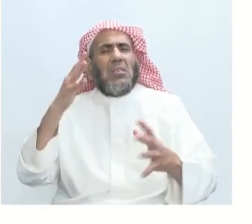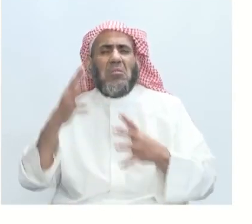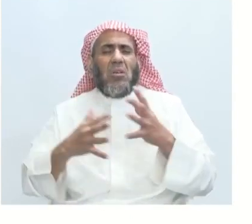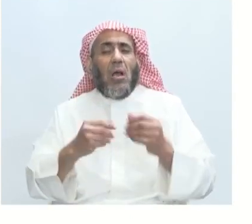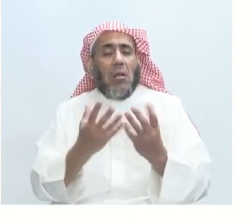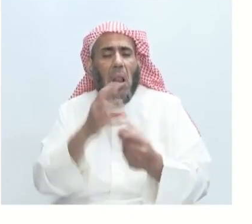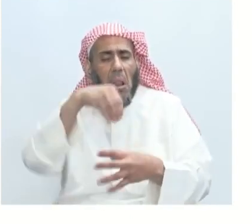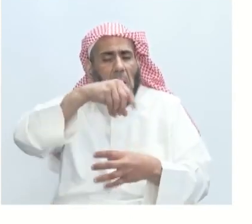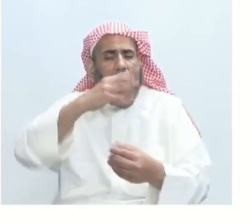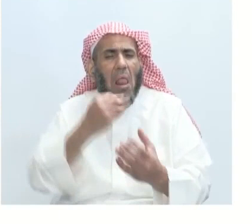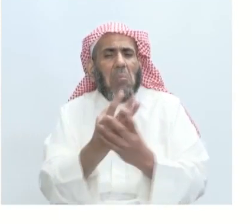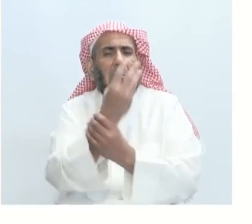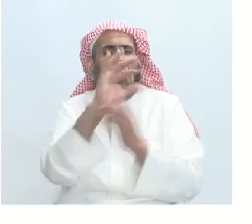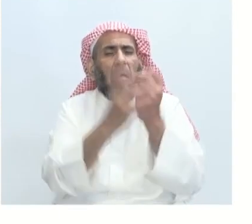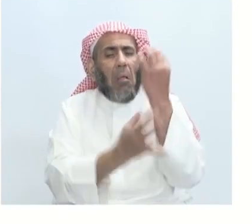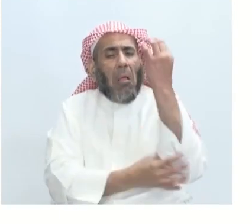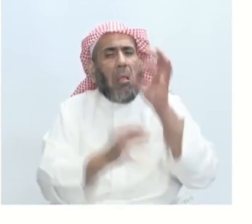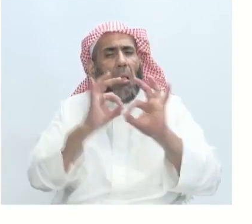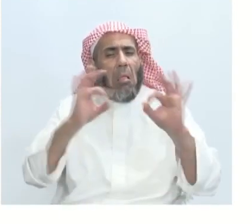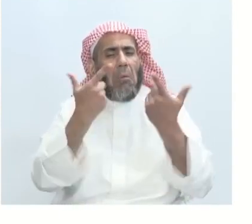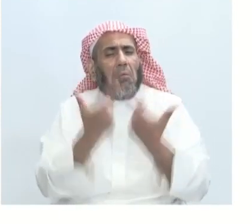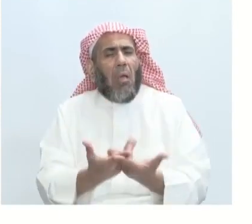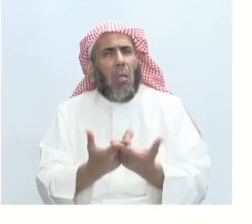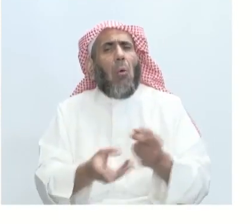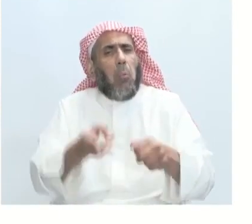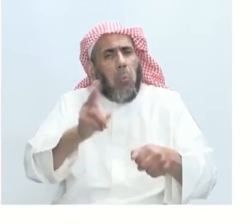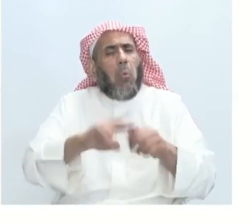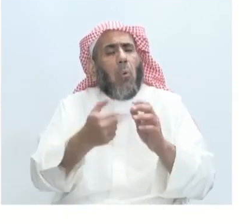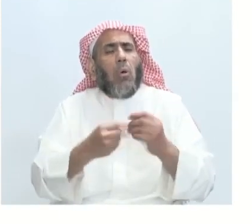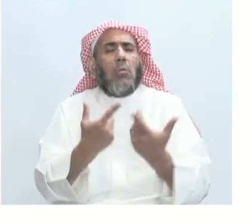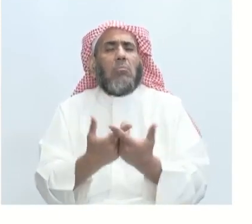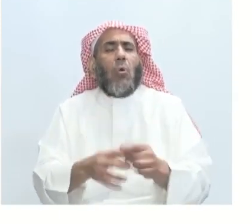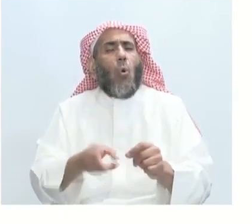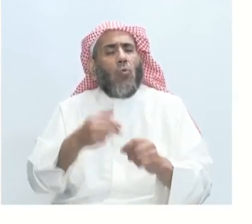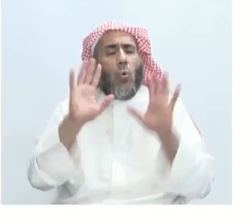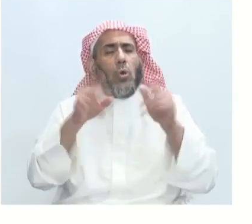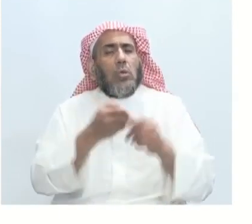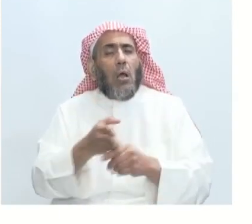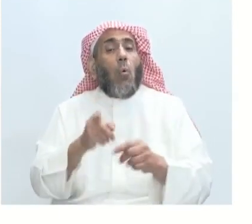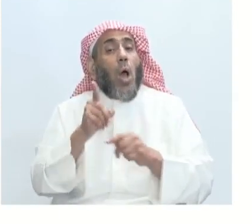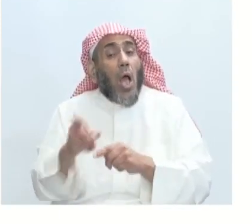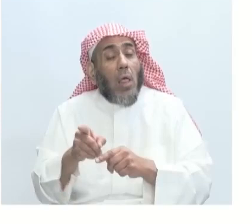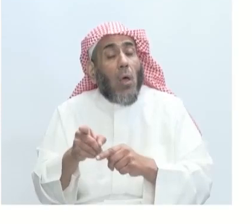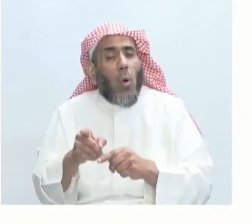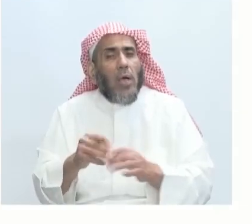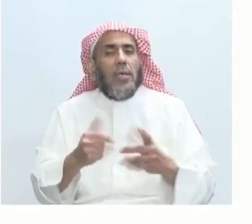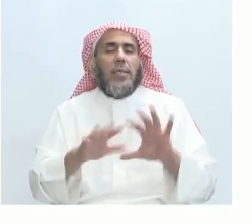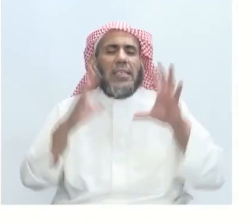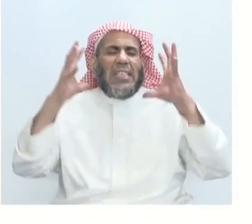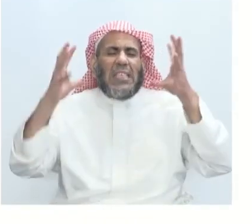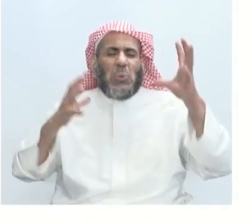الماء لم يصل الى جزء معين من اعضائه وهكذا في كل ل صلاه وهذا هو